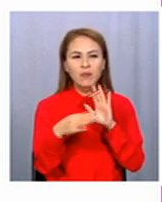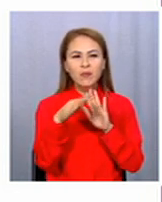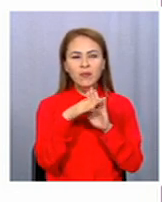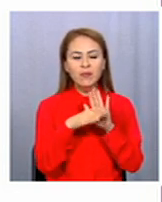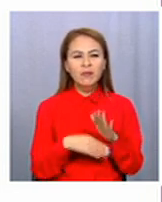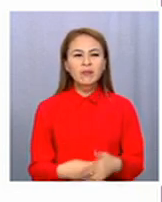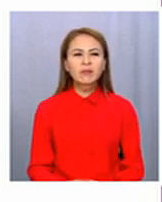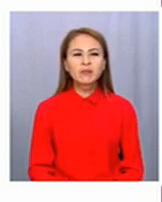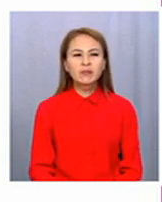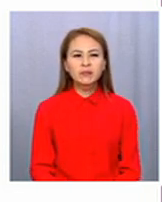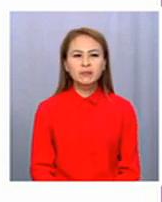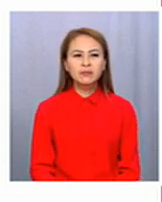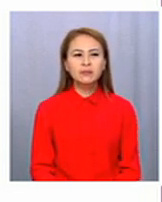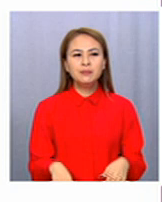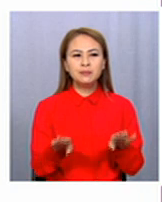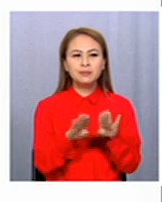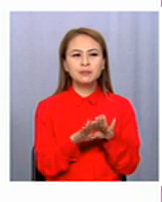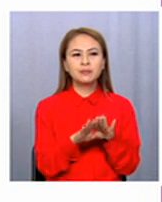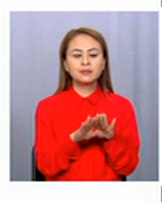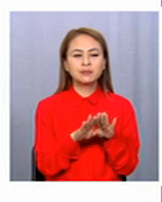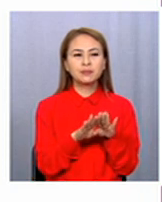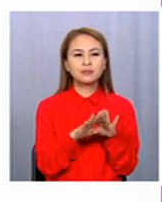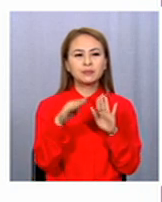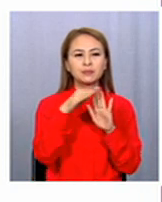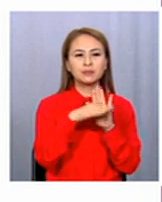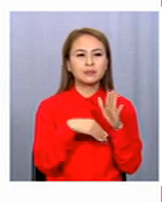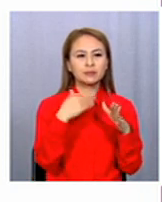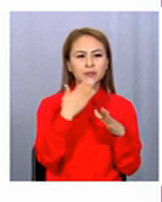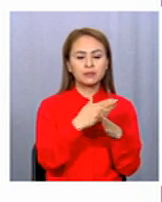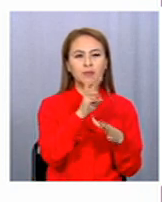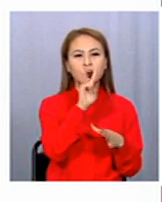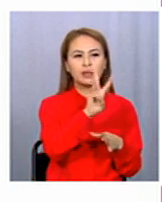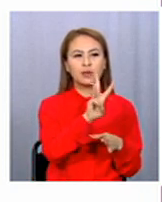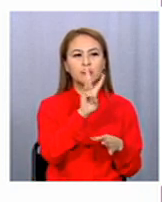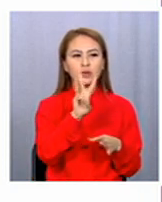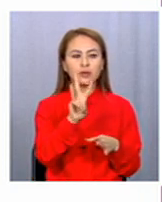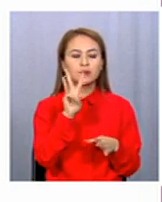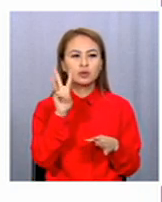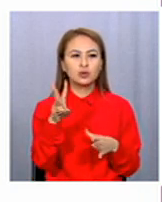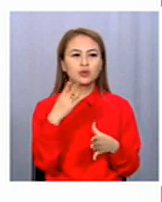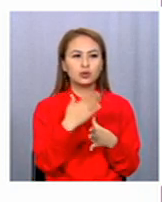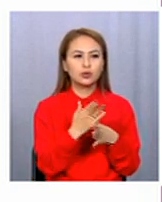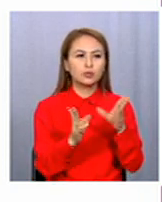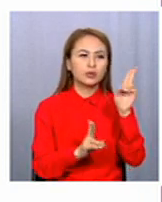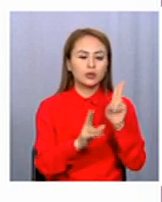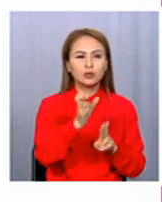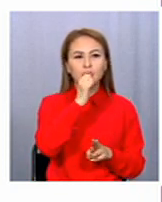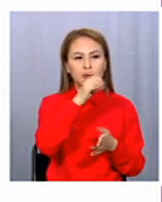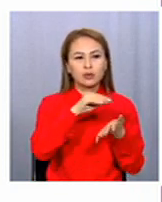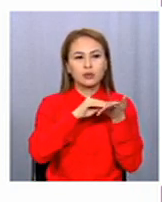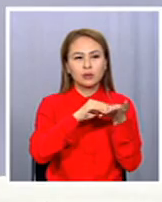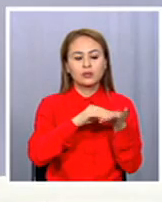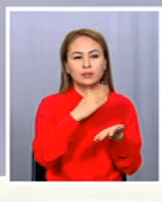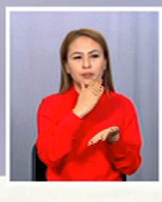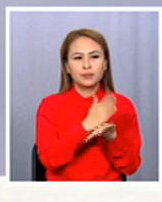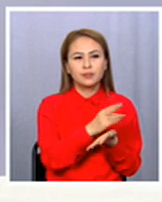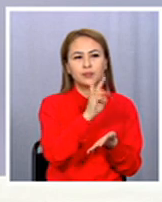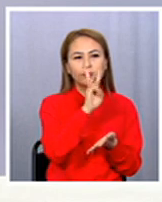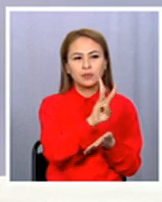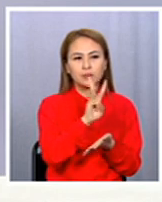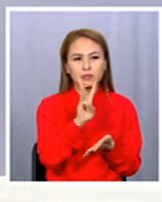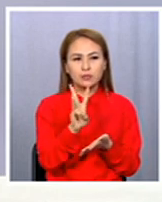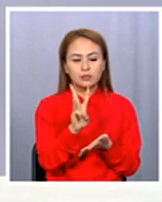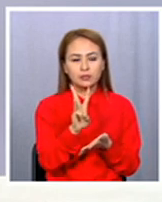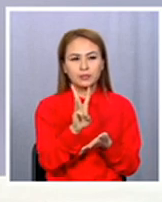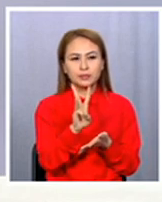білдіреді. Браузер бағдарламалары көмегімен 3W жүйесімен сұхбат құрылады.